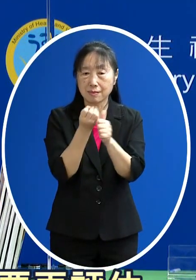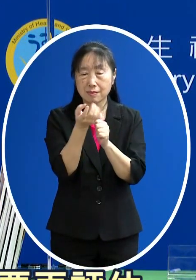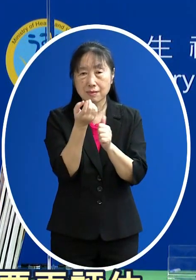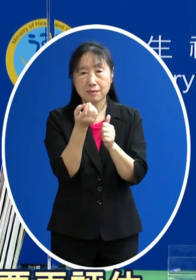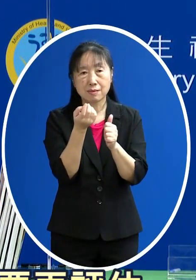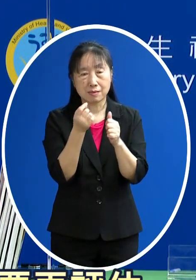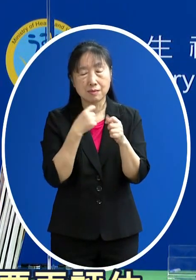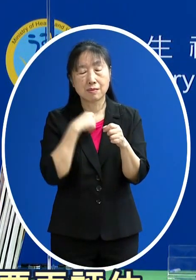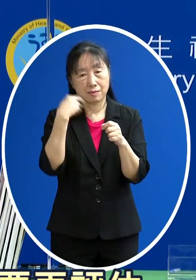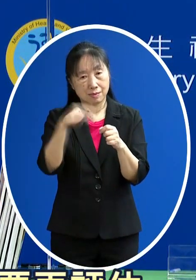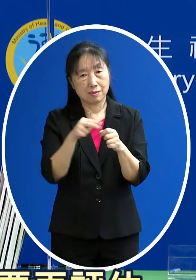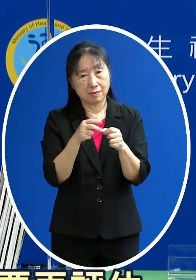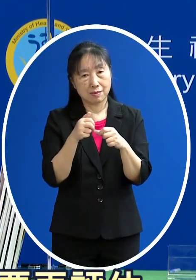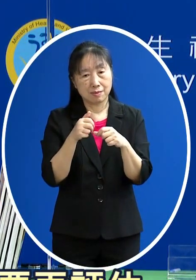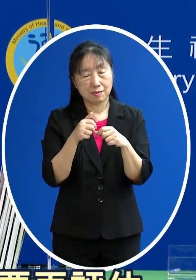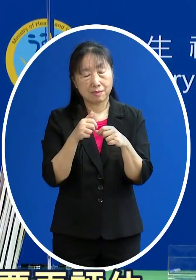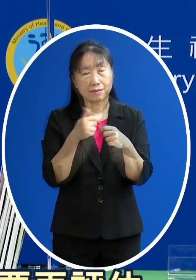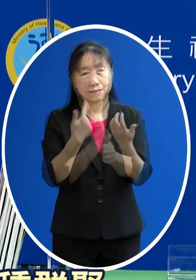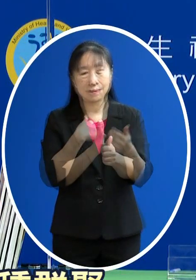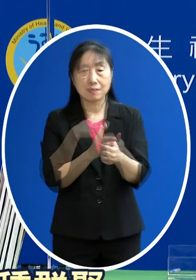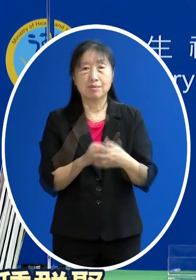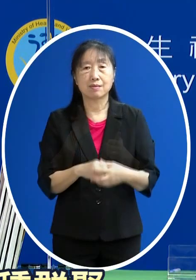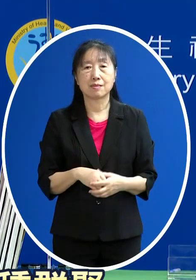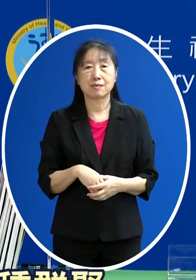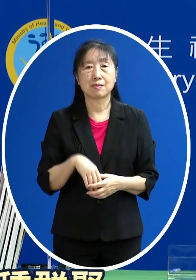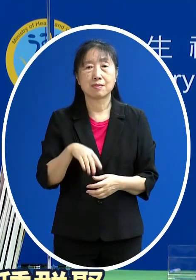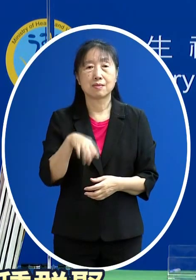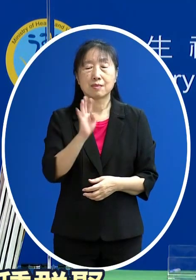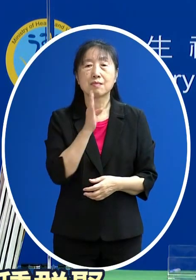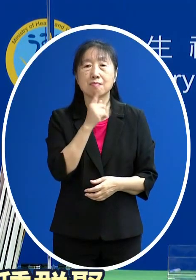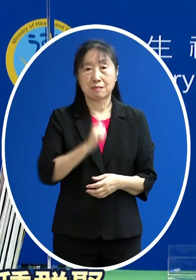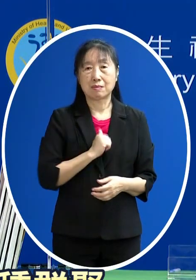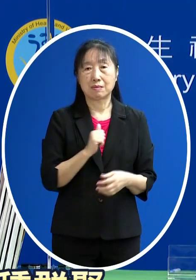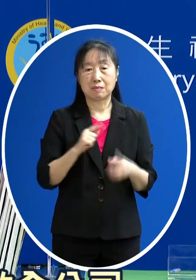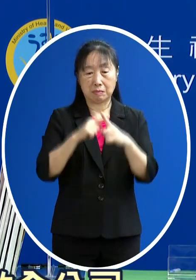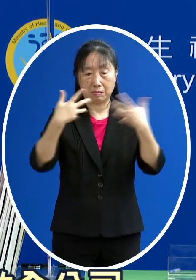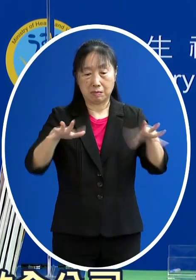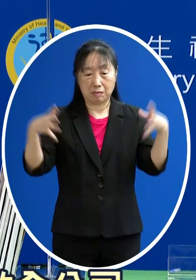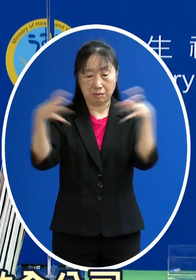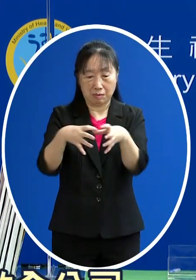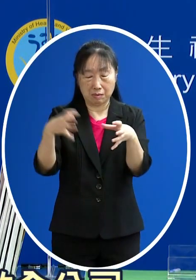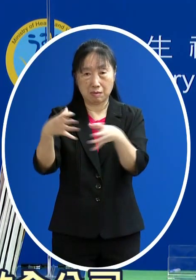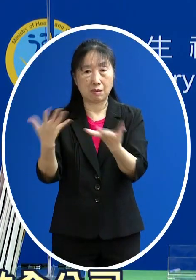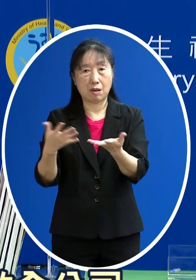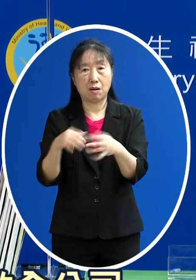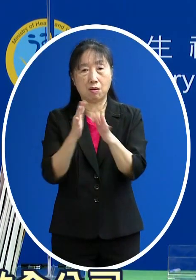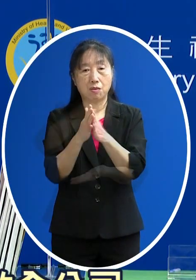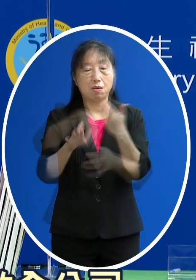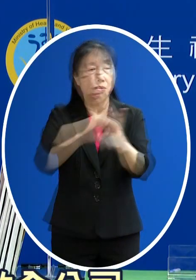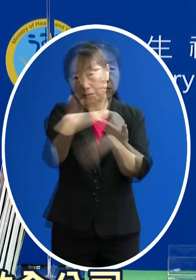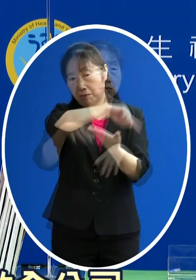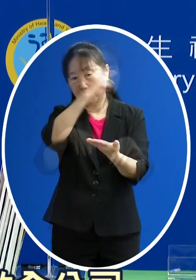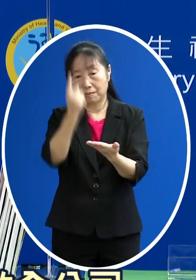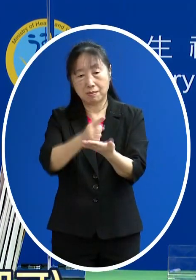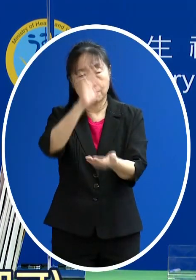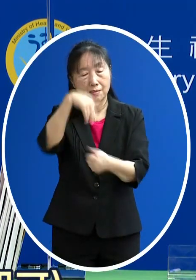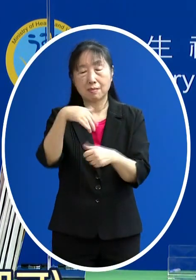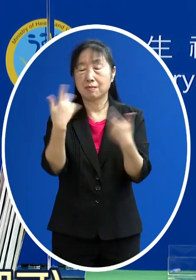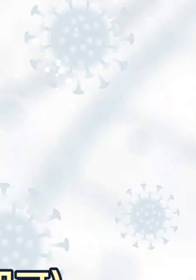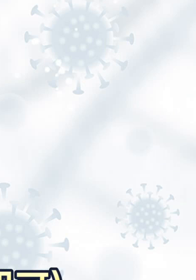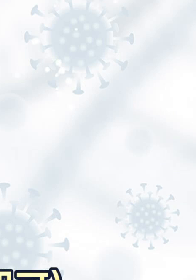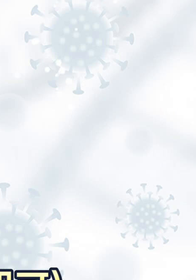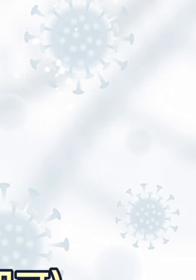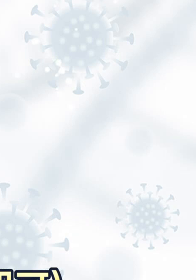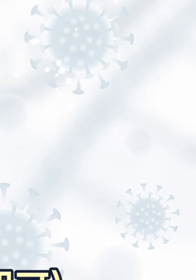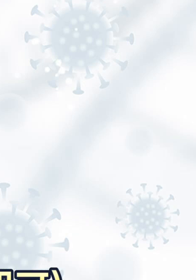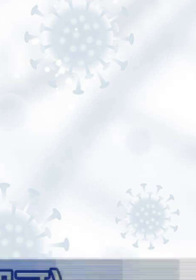讲还需要再评估，不过不是说像大型的这种群聚或职场这种需要额外去做全公司大规模的筛